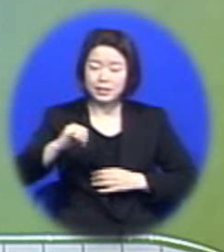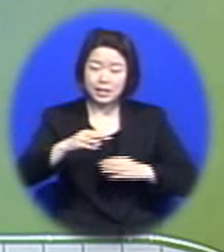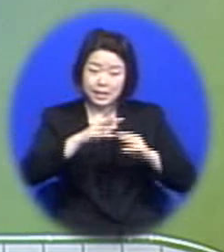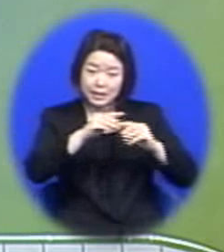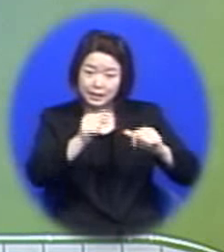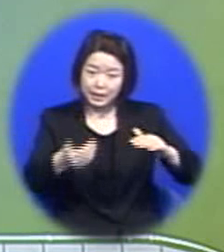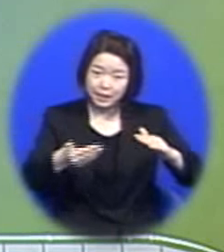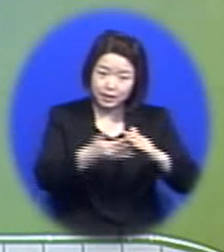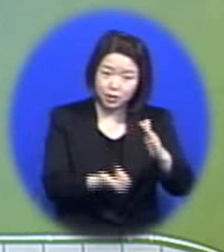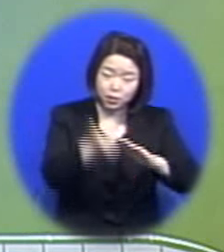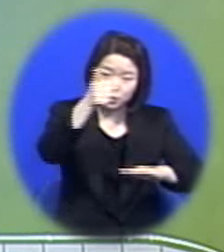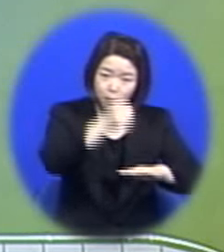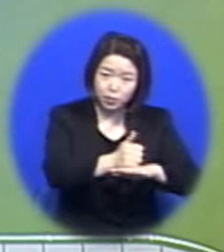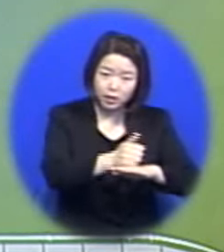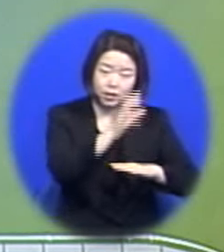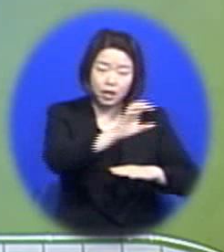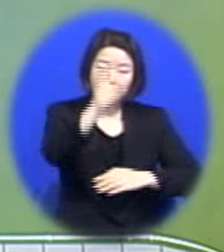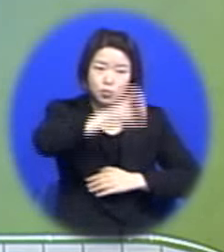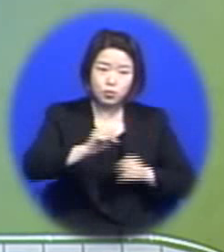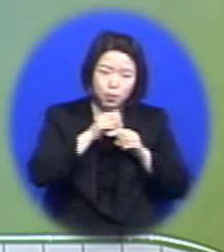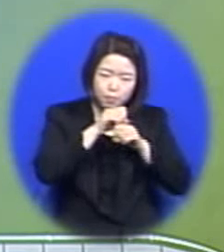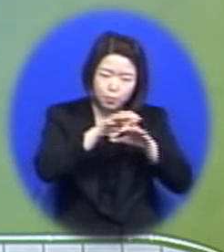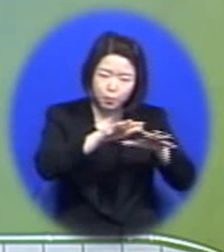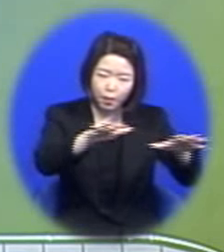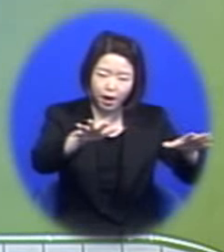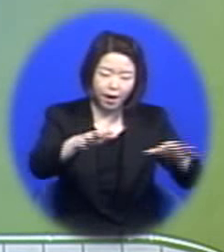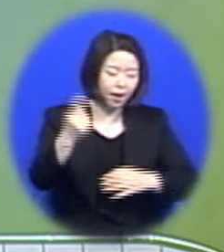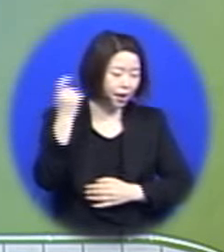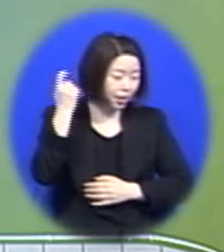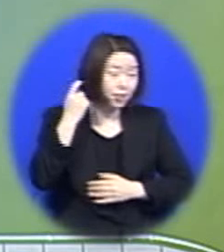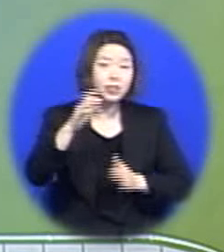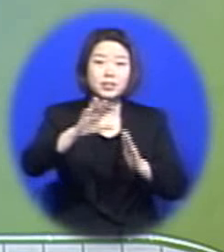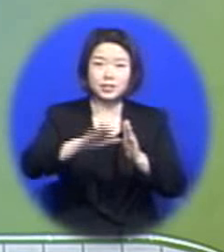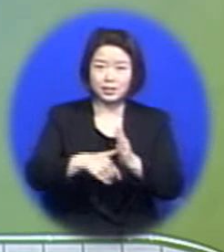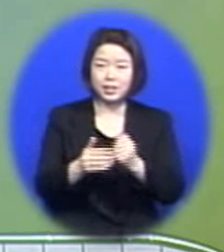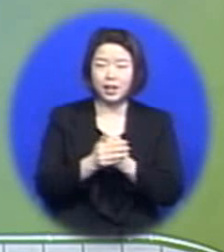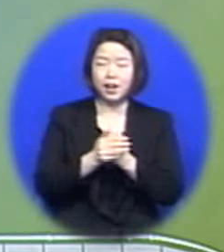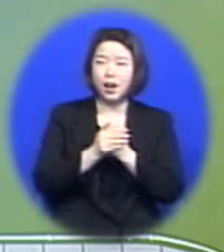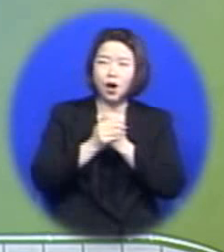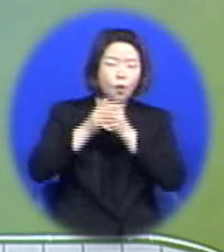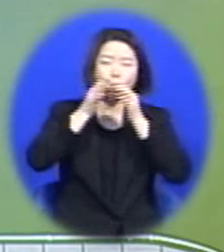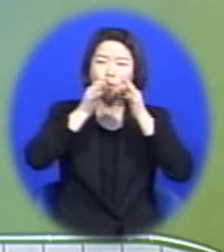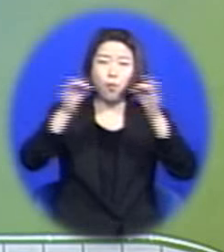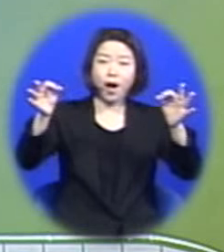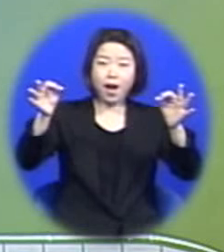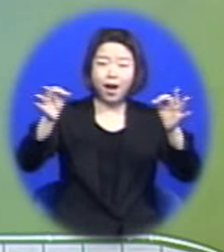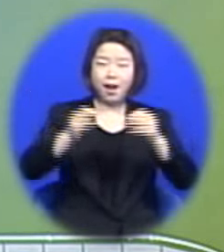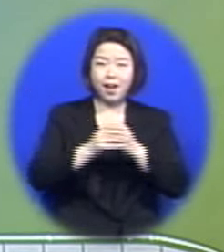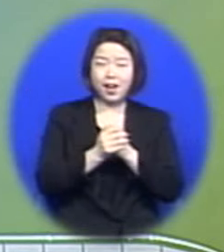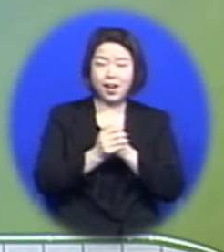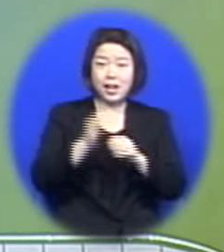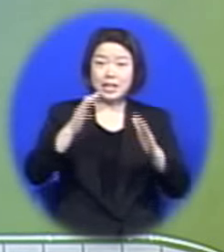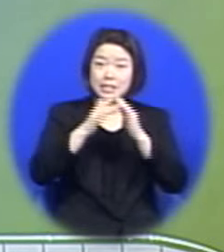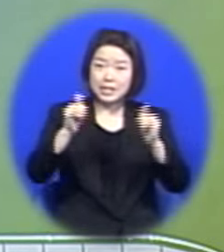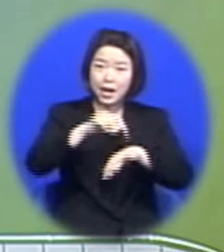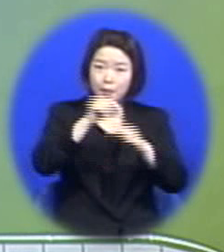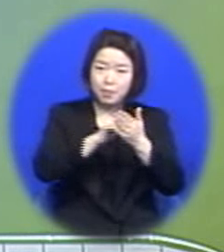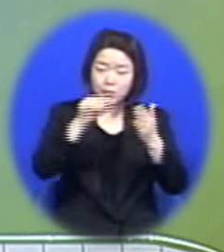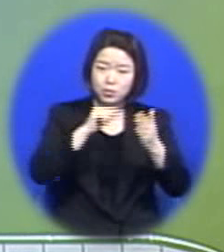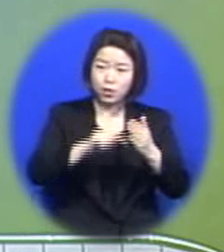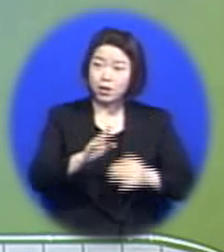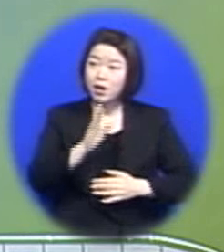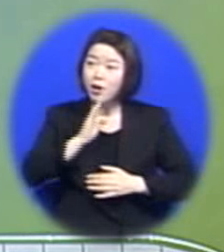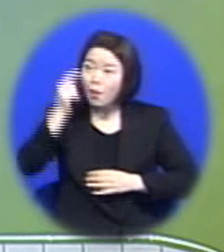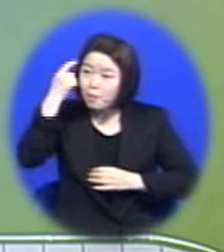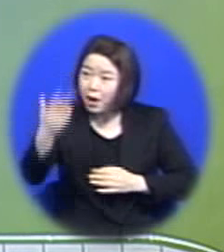유럽 전역에 퍼져나갈 때, 그 소식을 들을 때 우와, 사람들의 마음이 정말이야?